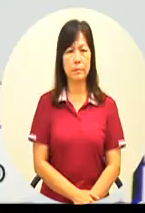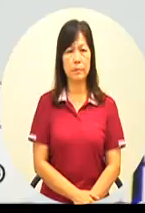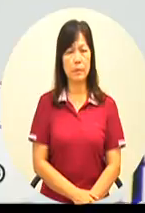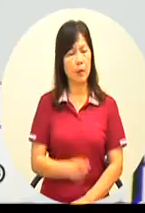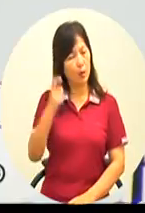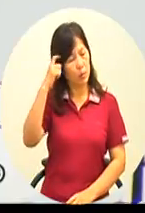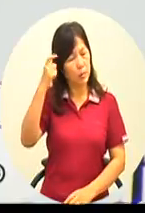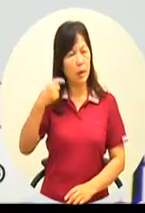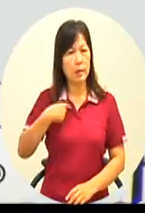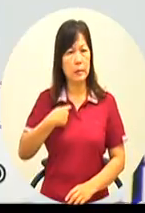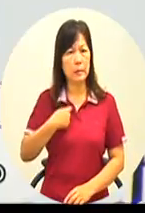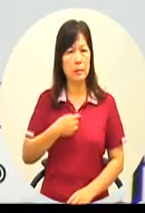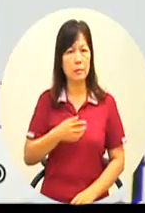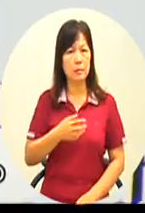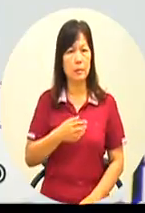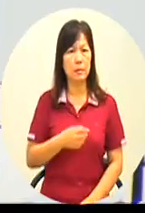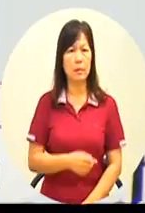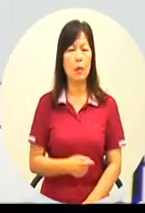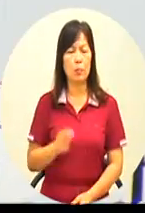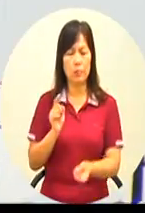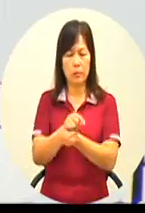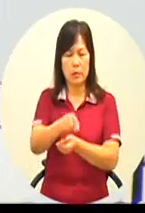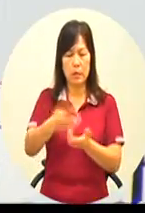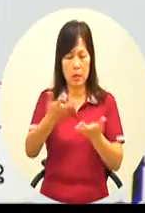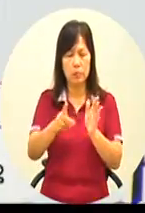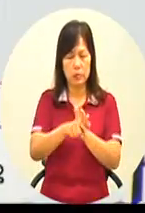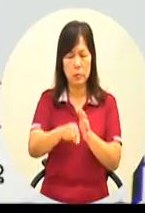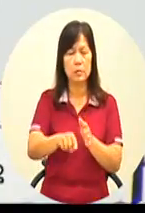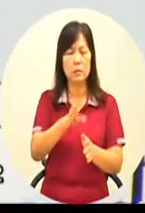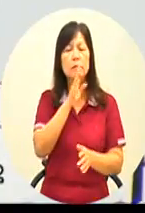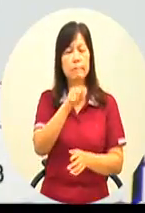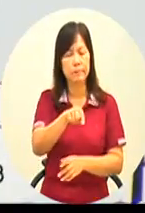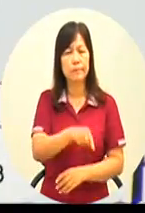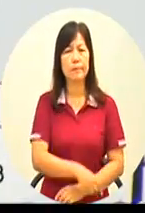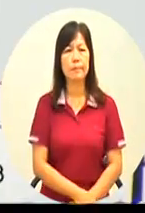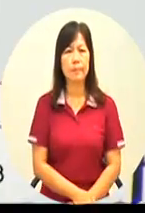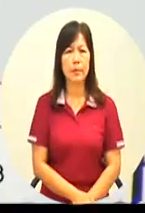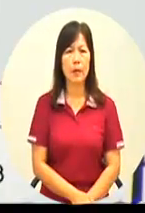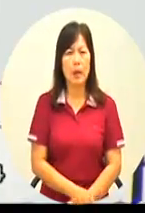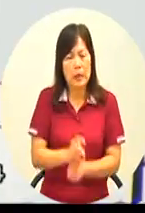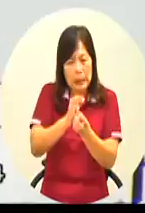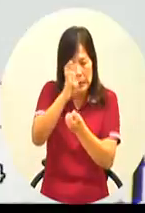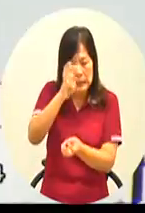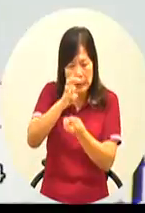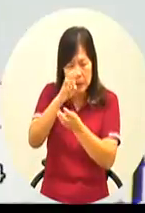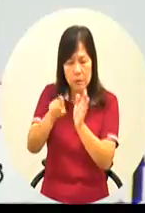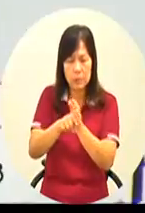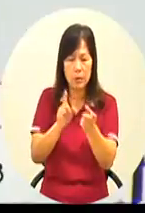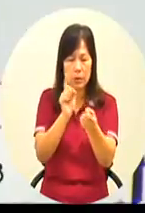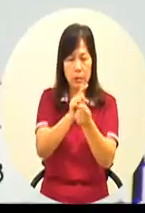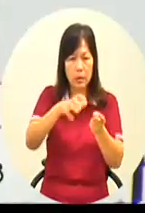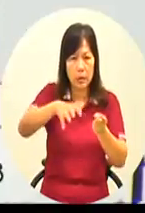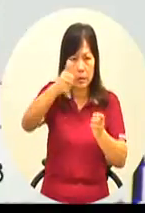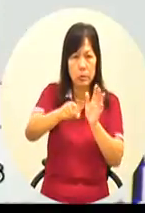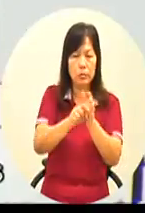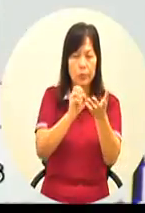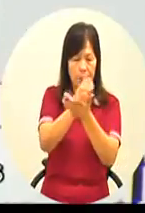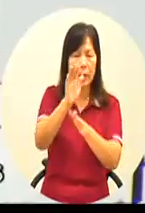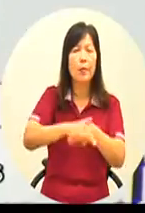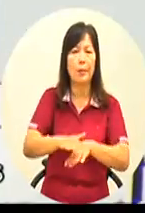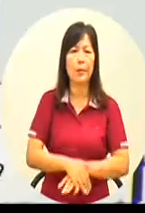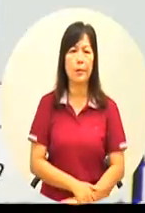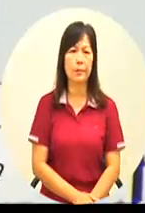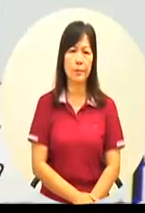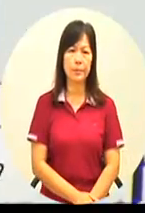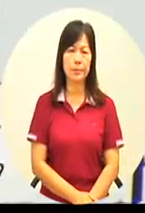我所知道的一个案件是这样子的，那细节部分我会再跟局长这边做一个报告了。